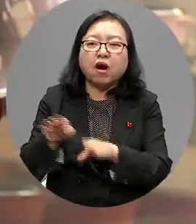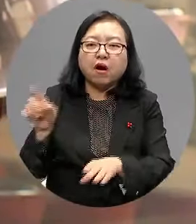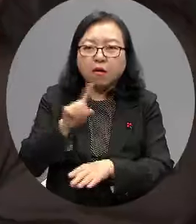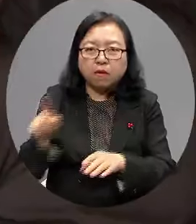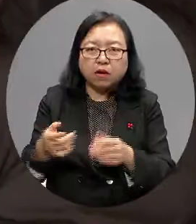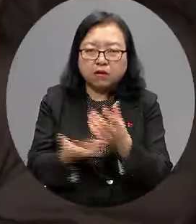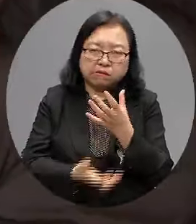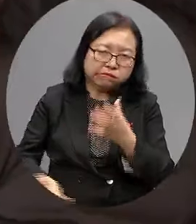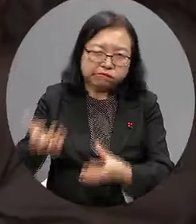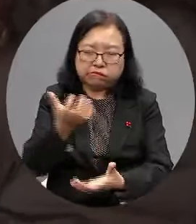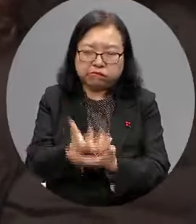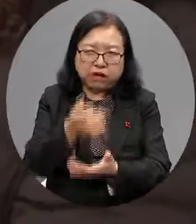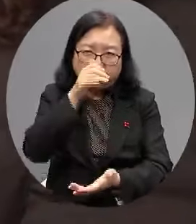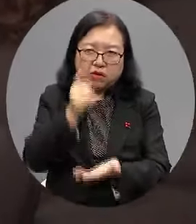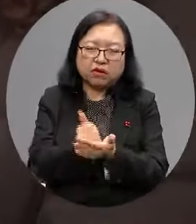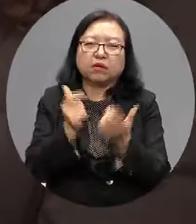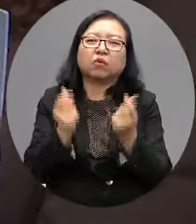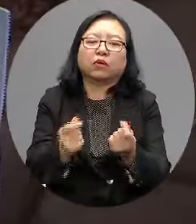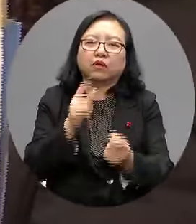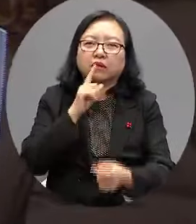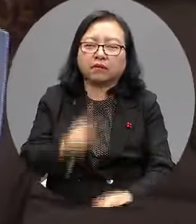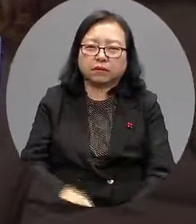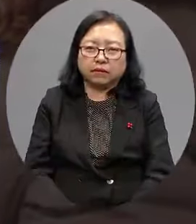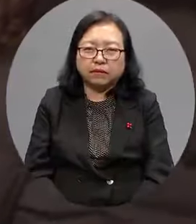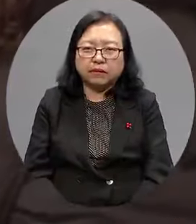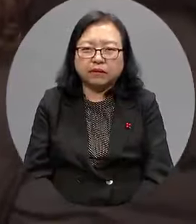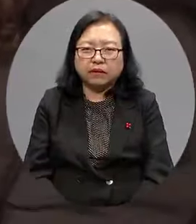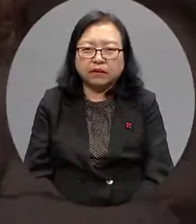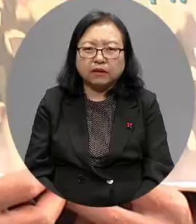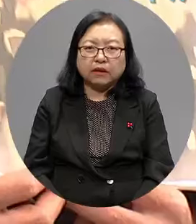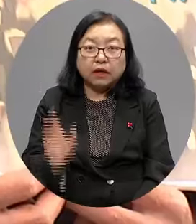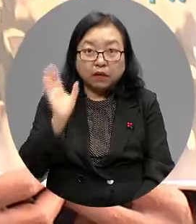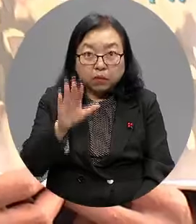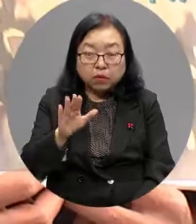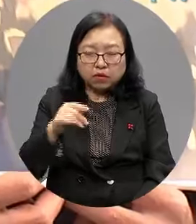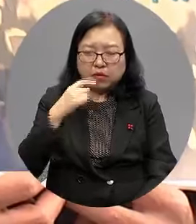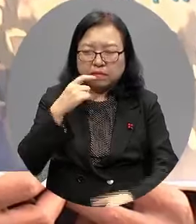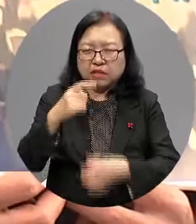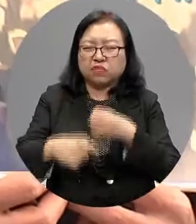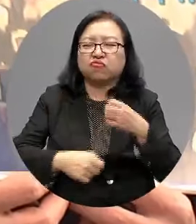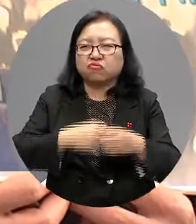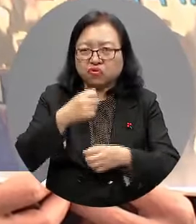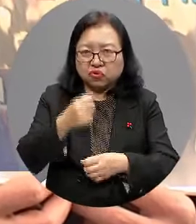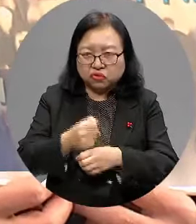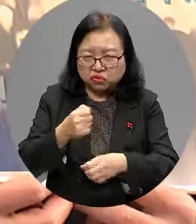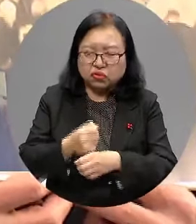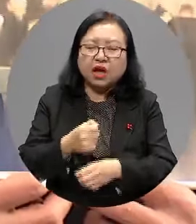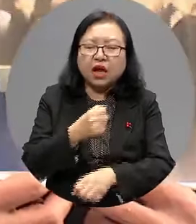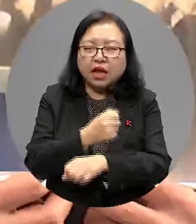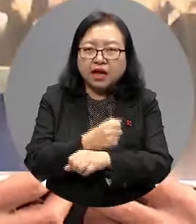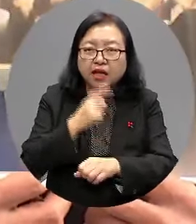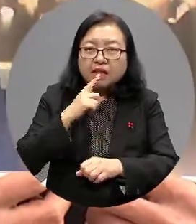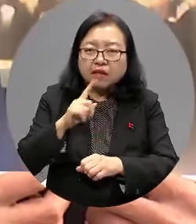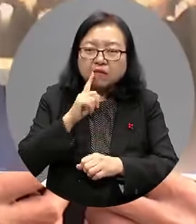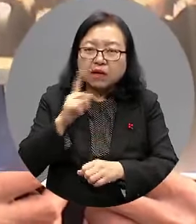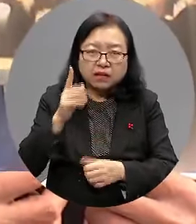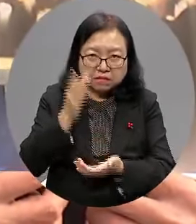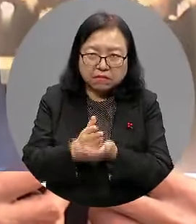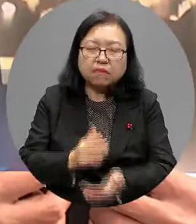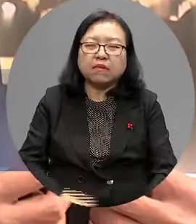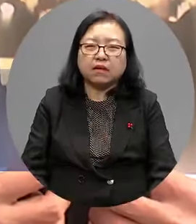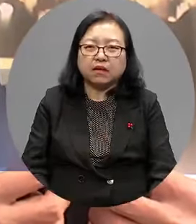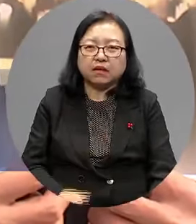다름없다는 비판이 이어졌습니다. 더 이상 민주주의의 파괴에 동참하지 마십시오. 더